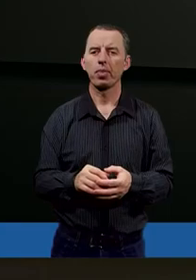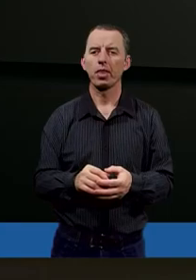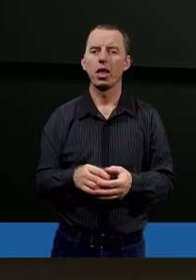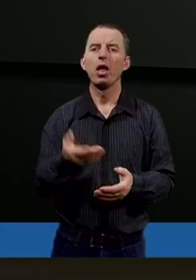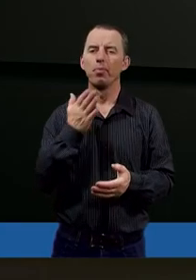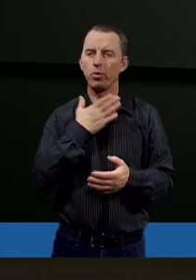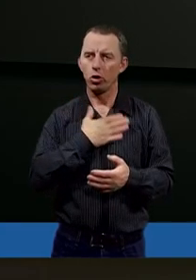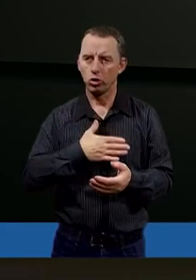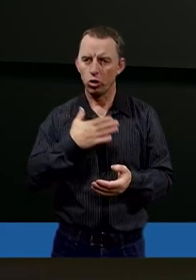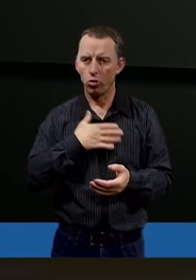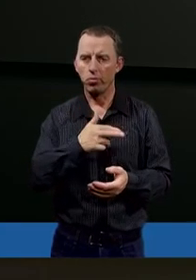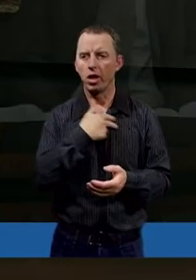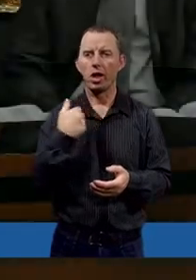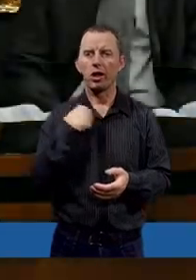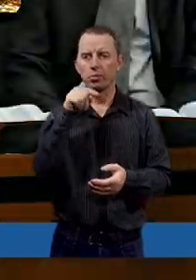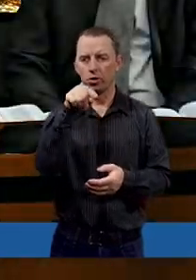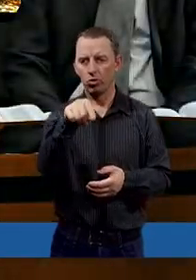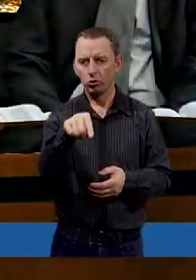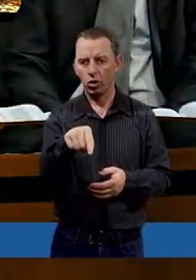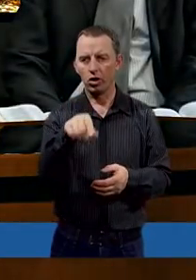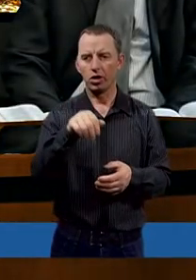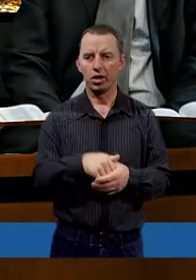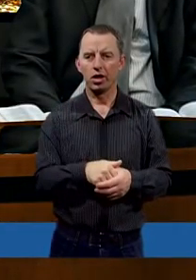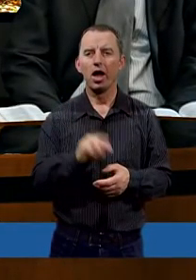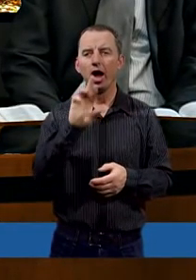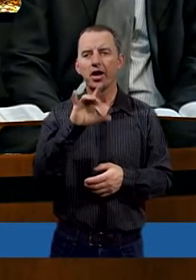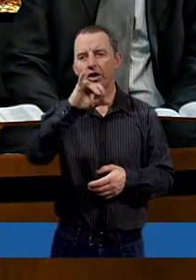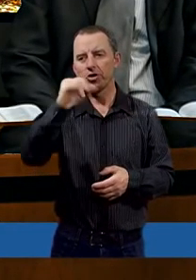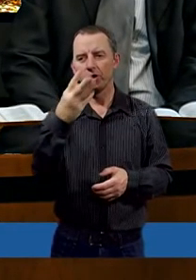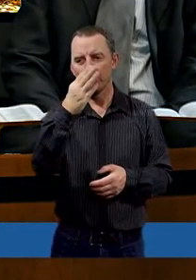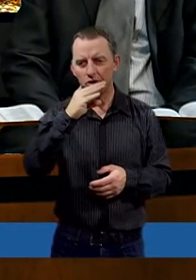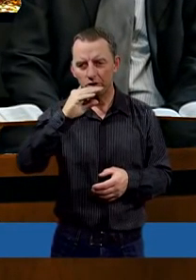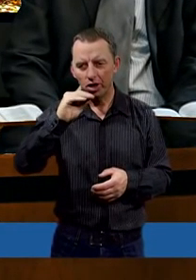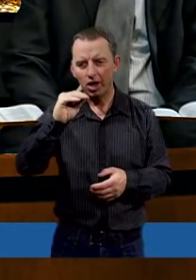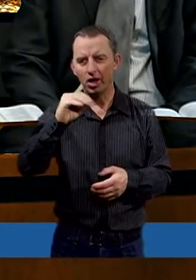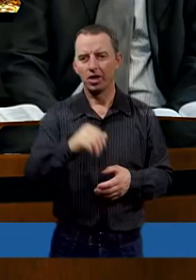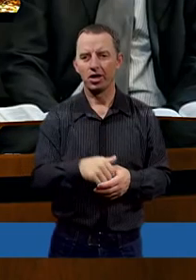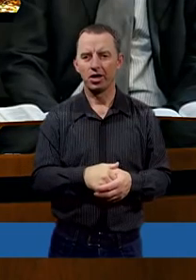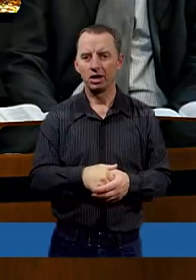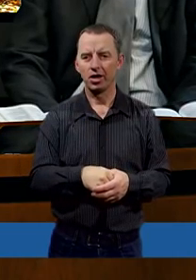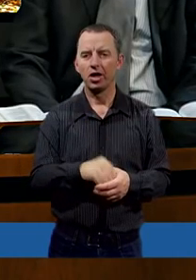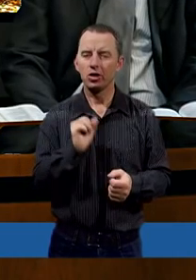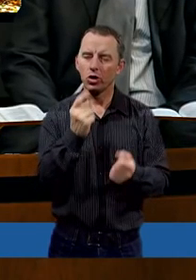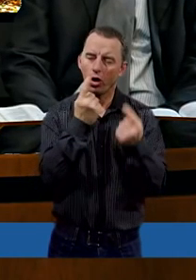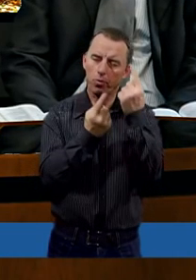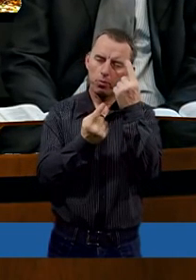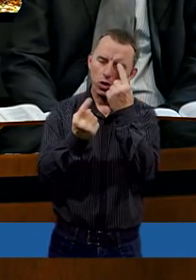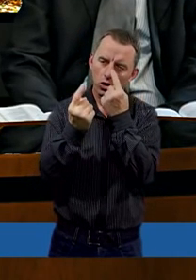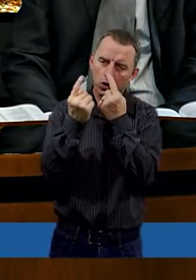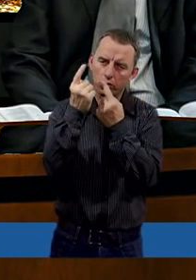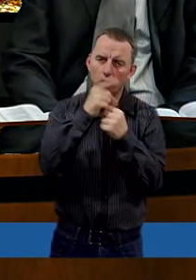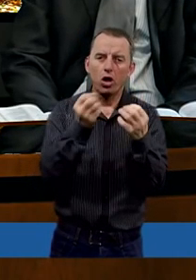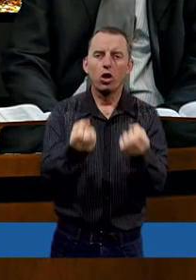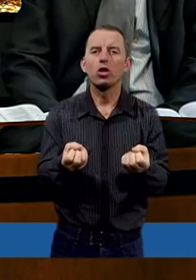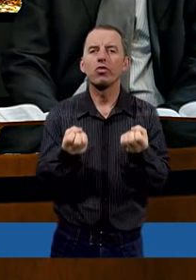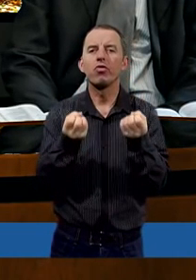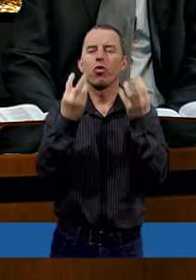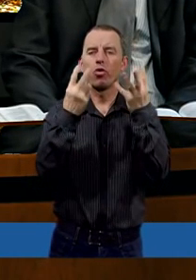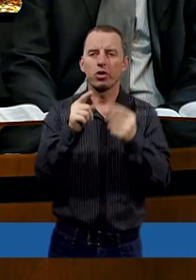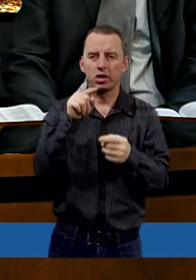Podoba nam się to? No raczej nie. A co myślimy o Twórcy tego?